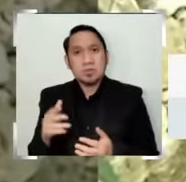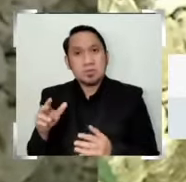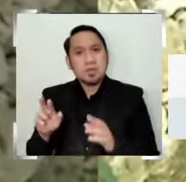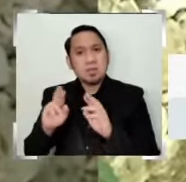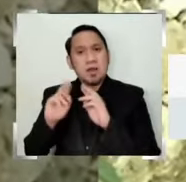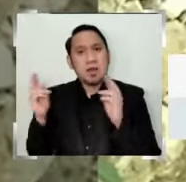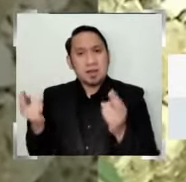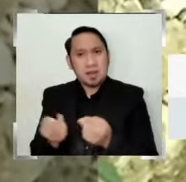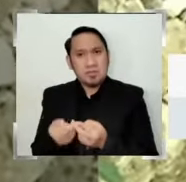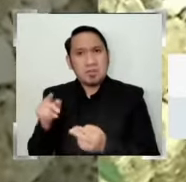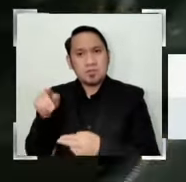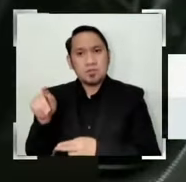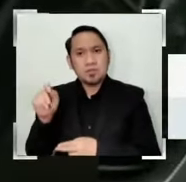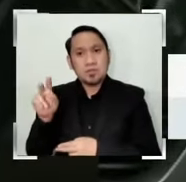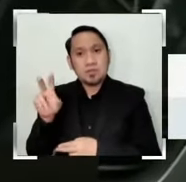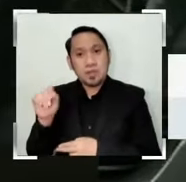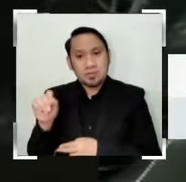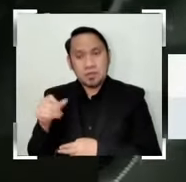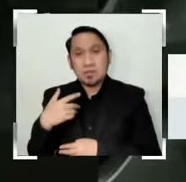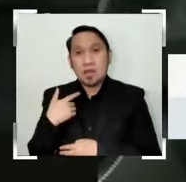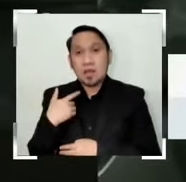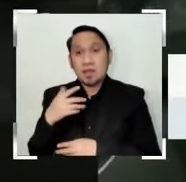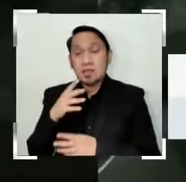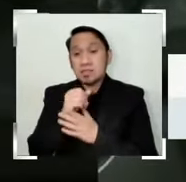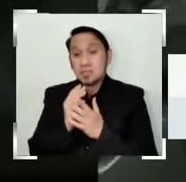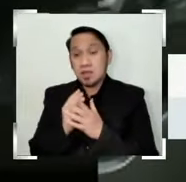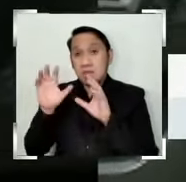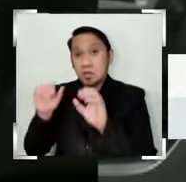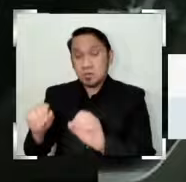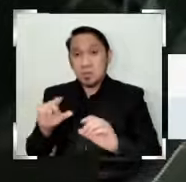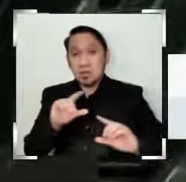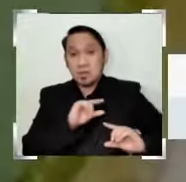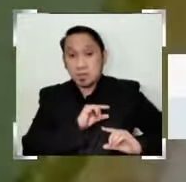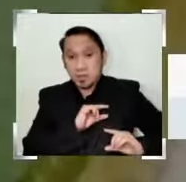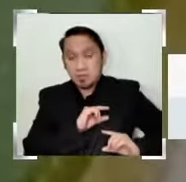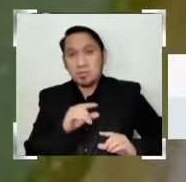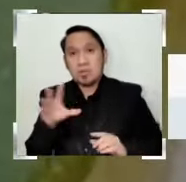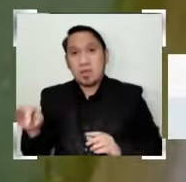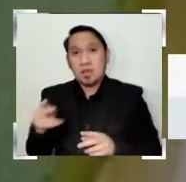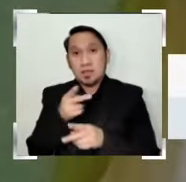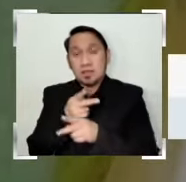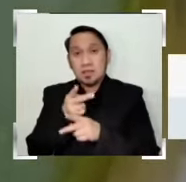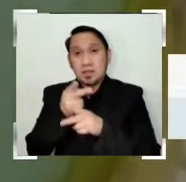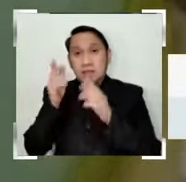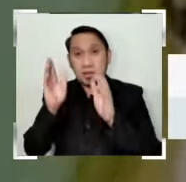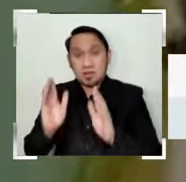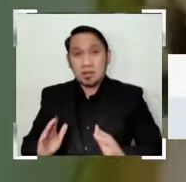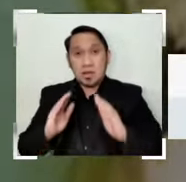Teves. May ilang naaresto roon kabilang ang gwardiya at caretaker ng bahay.